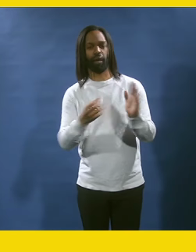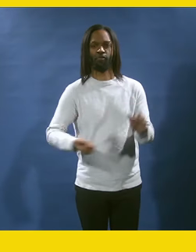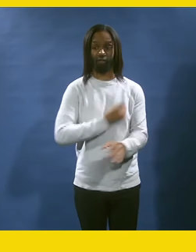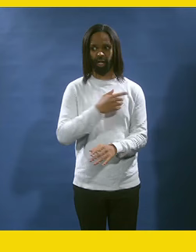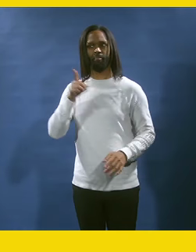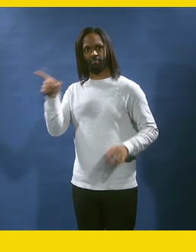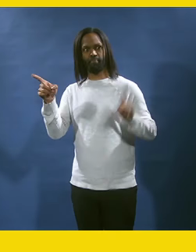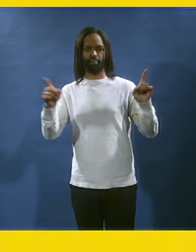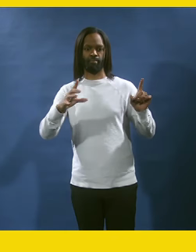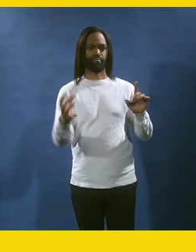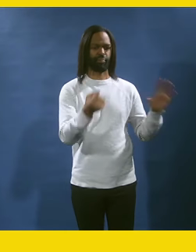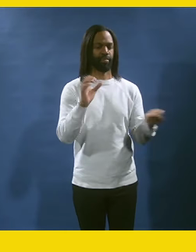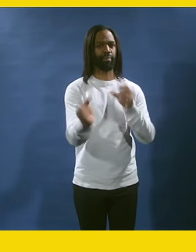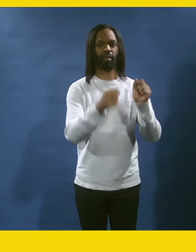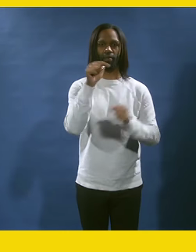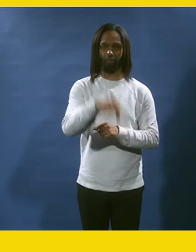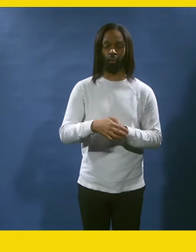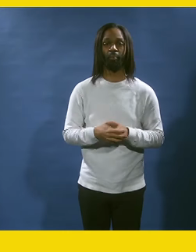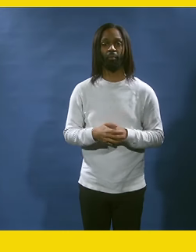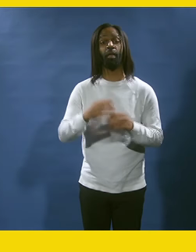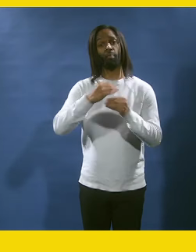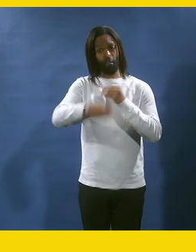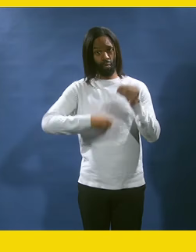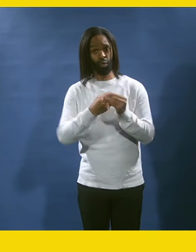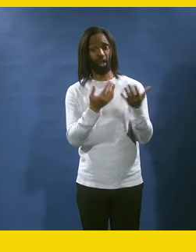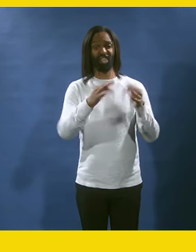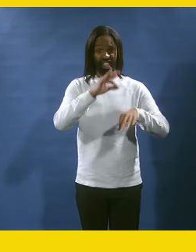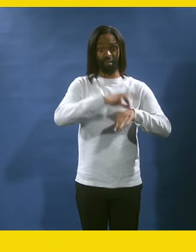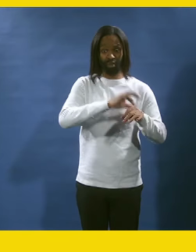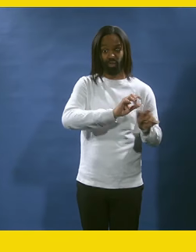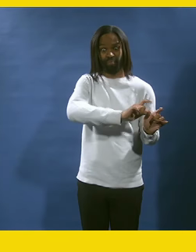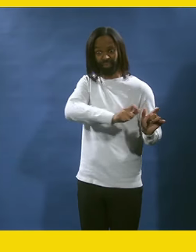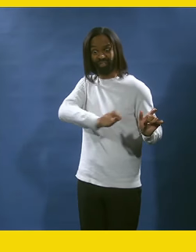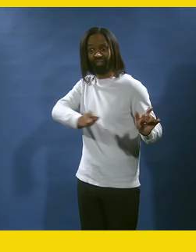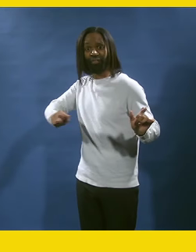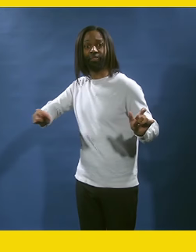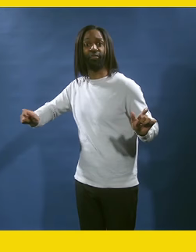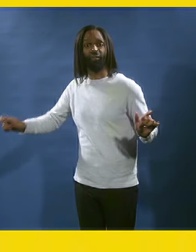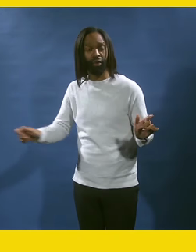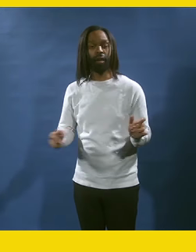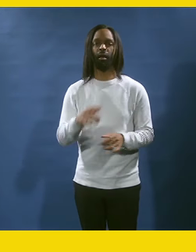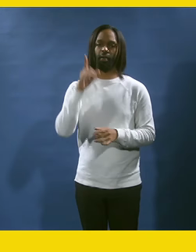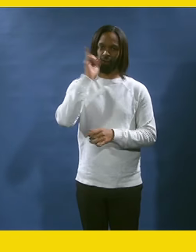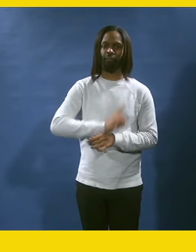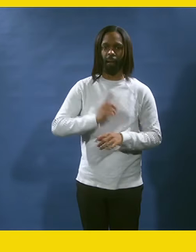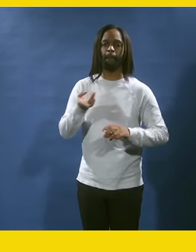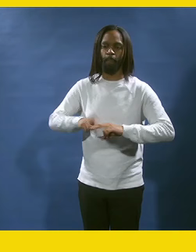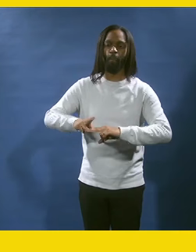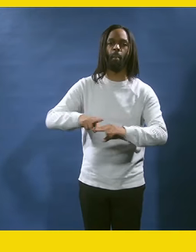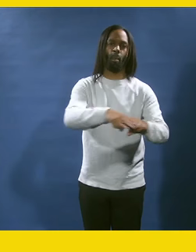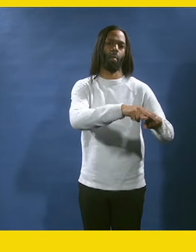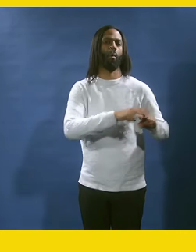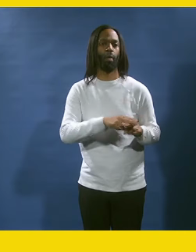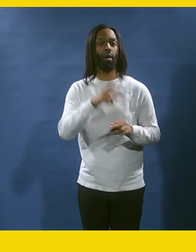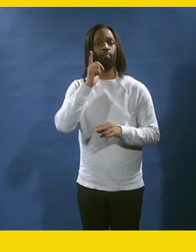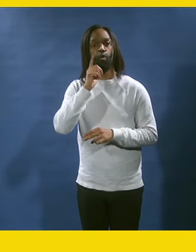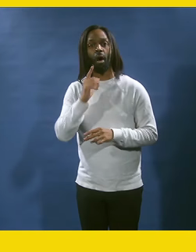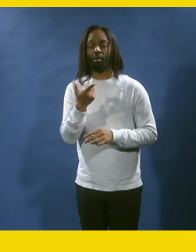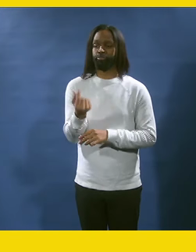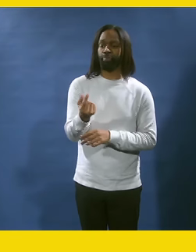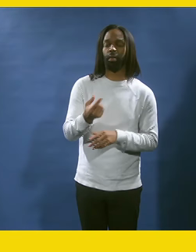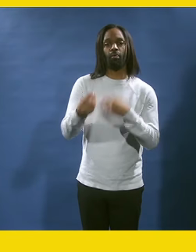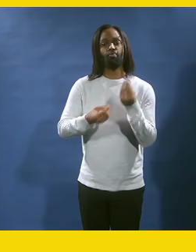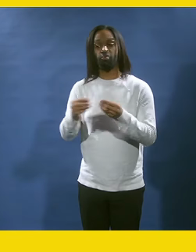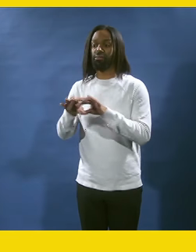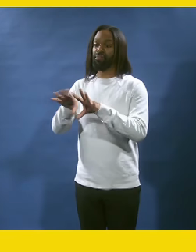femme meurt toutes les 10 minutes dans le monde, tuée par son conjoint ou un membre de sa famille. Nous avons assez perdu